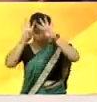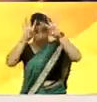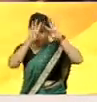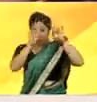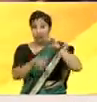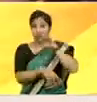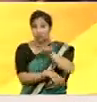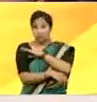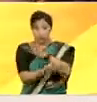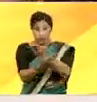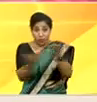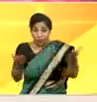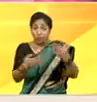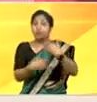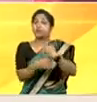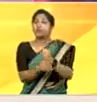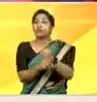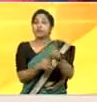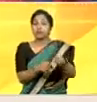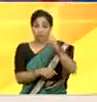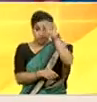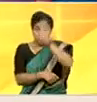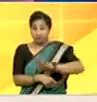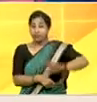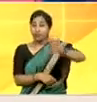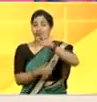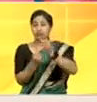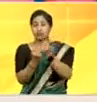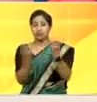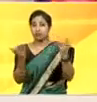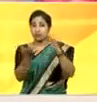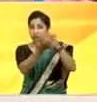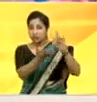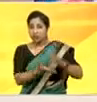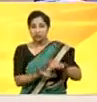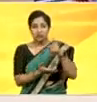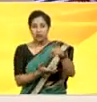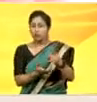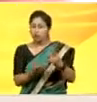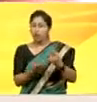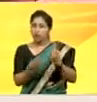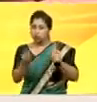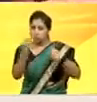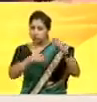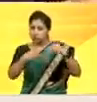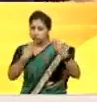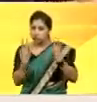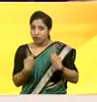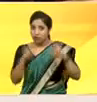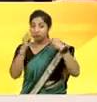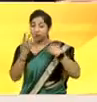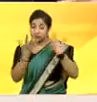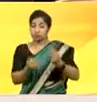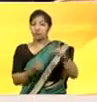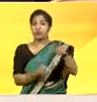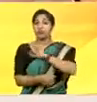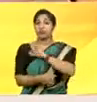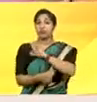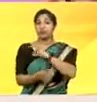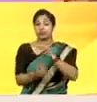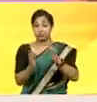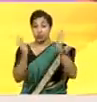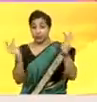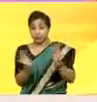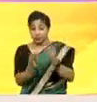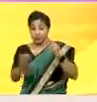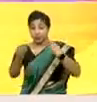तैयार करती हैं। आज देश भर में इन छातों की मांग बढ़ रही है। इनकी ऑनलाइन